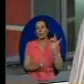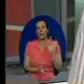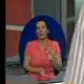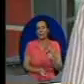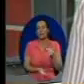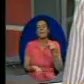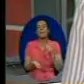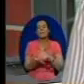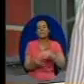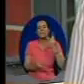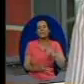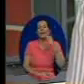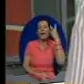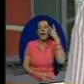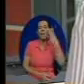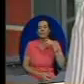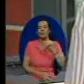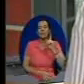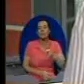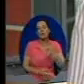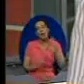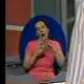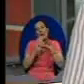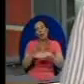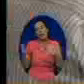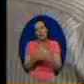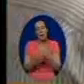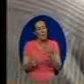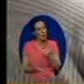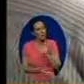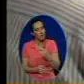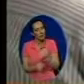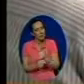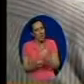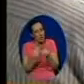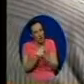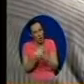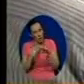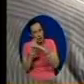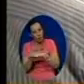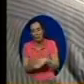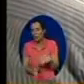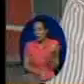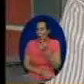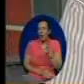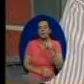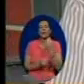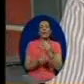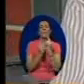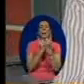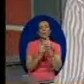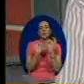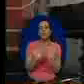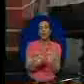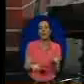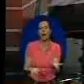שלו. ולכן צריך להבין שכאן צריך להפעיל כללים אחרים. מה, צריך לקופף כאן את הדין? לא צריך לקופף את הדין, צריך לתת לו את הפרשנות הנכונה.